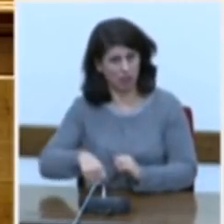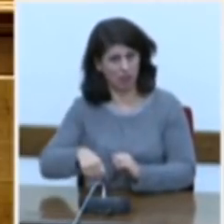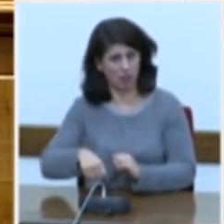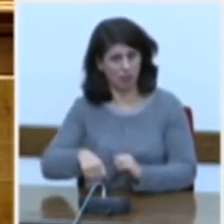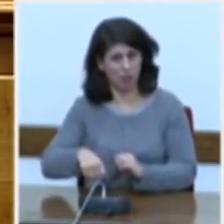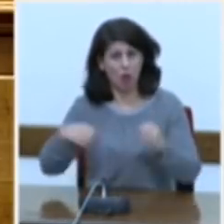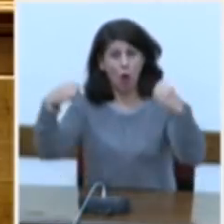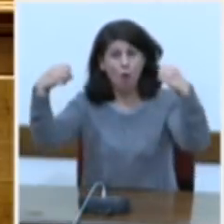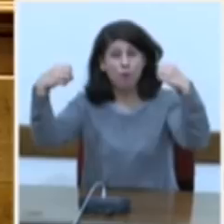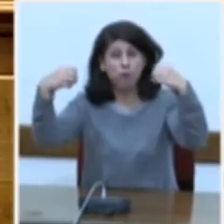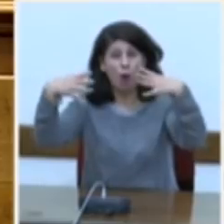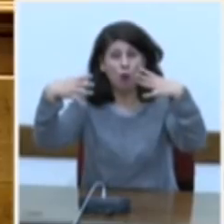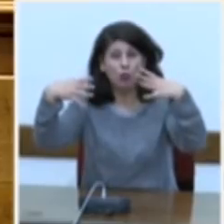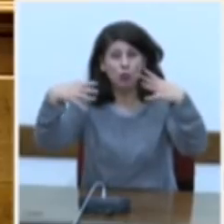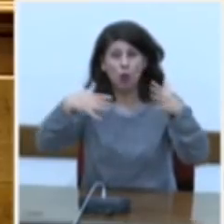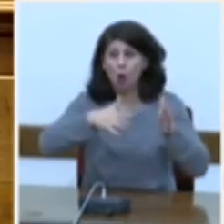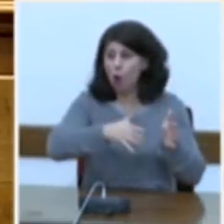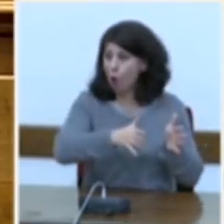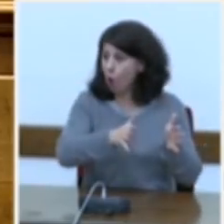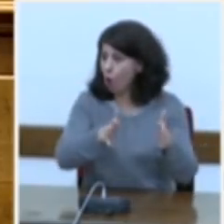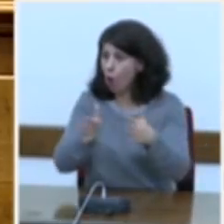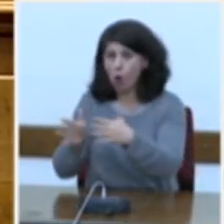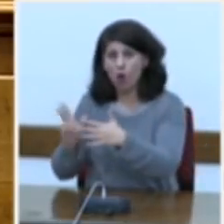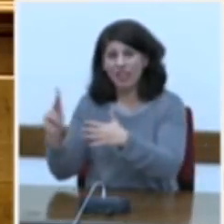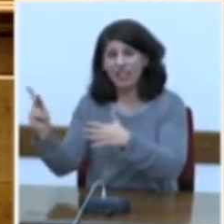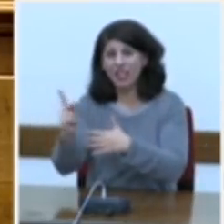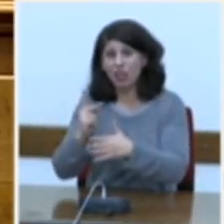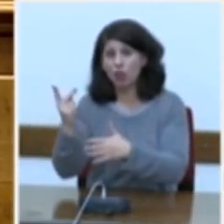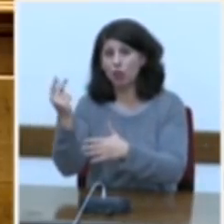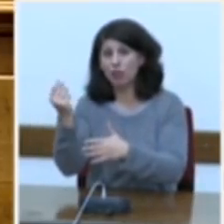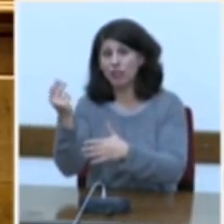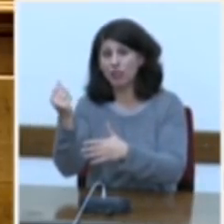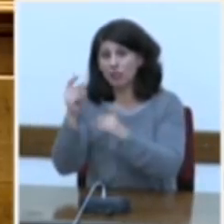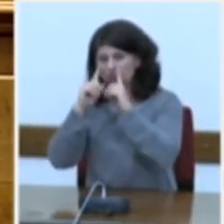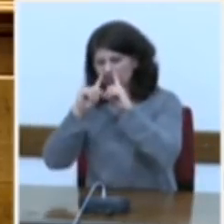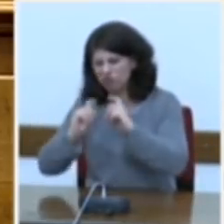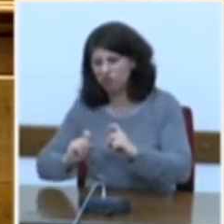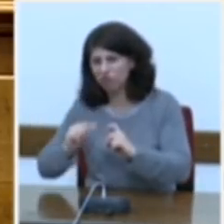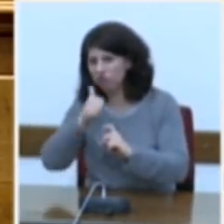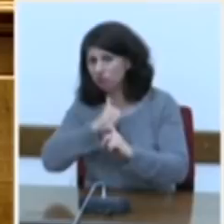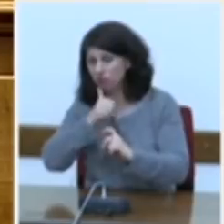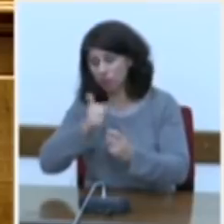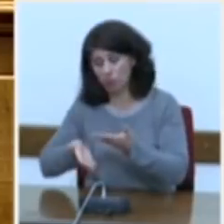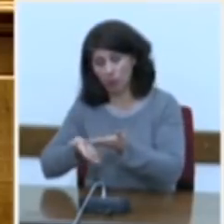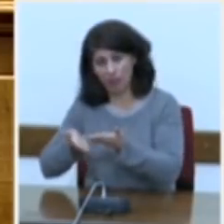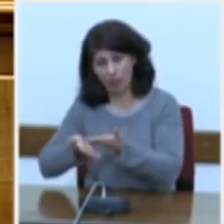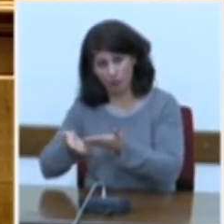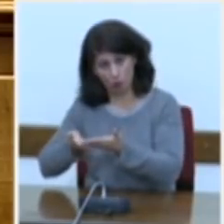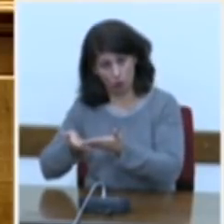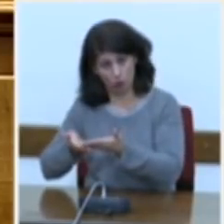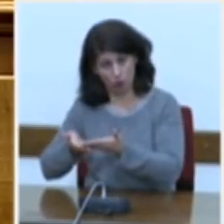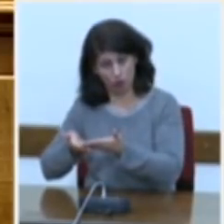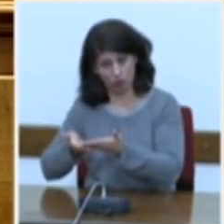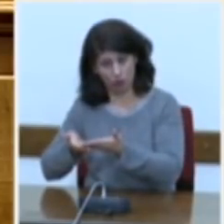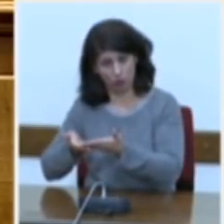να στραφούν και σε όλους εκείνους τους κοινωνικούς και οικονομικούς καταναγκασμούς που διευκολύνουν τους δράστες